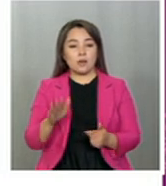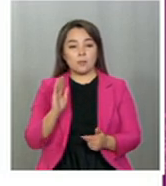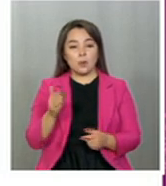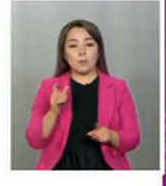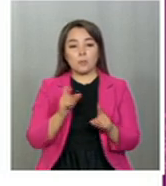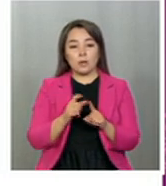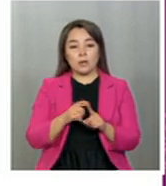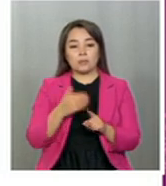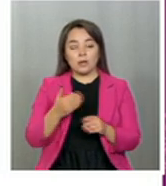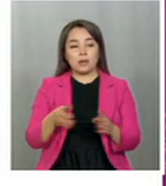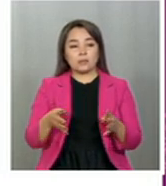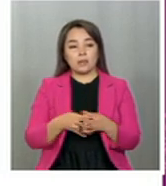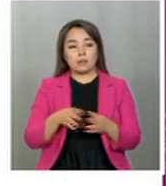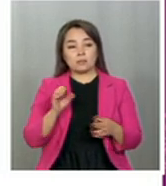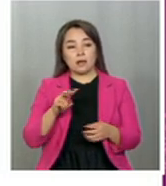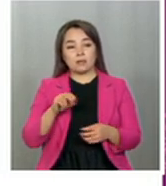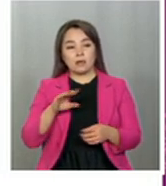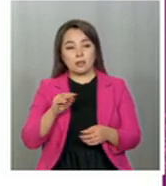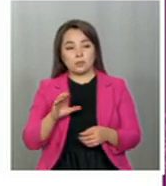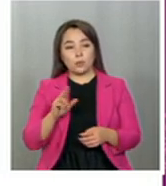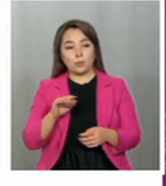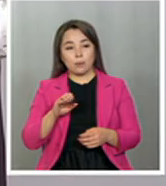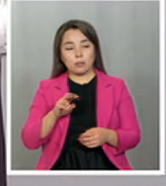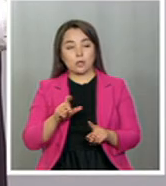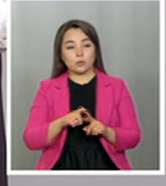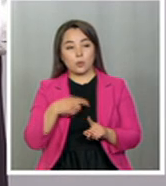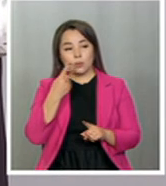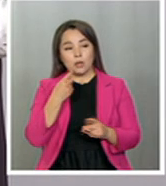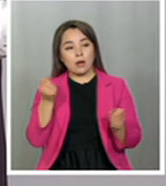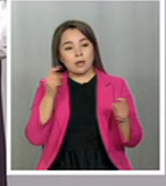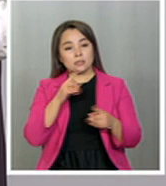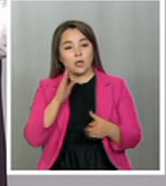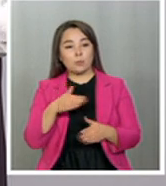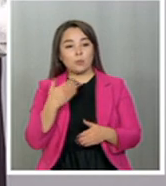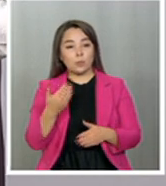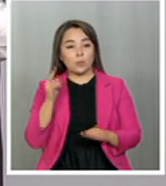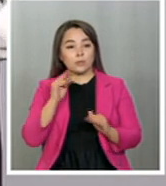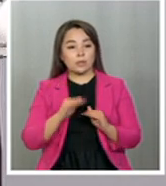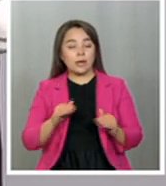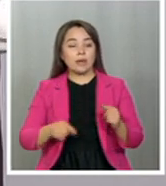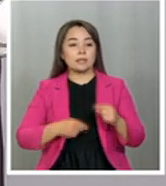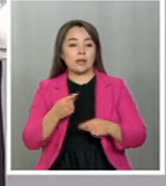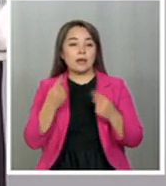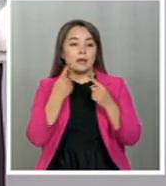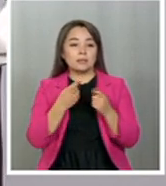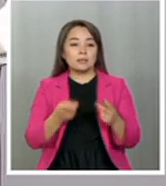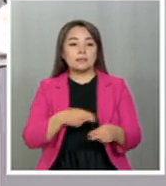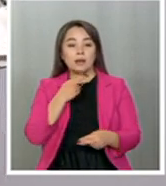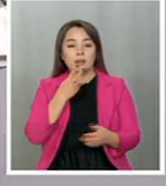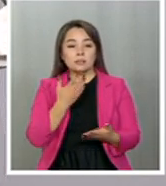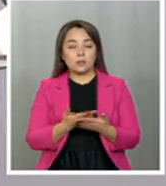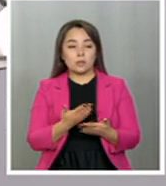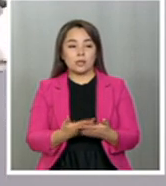Мәтіннен салалас құрмалас сөйлемнің түрлерін анықтайсыз. Ендеше, оқушылар, келесі ақпаратқа назар